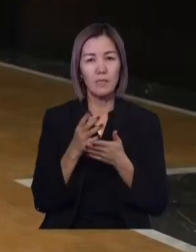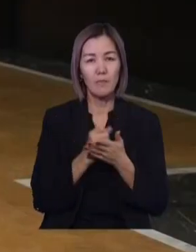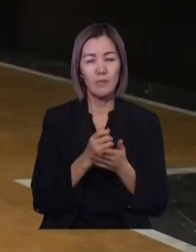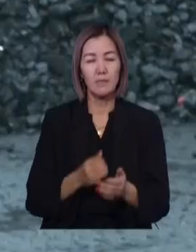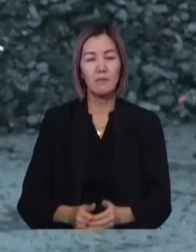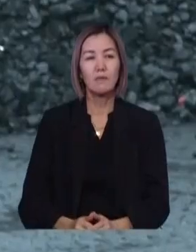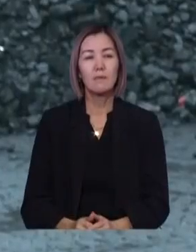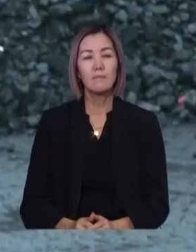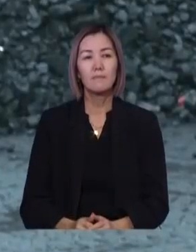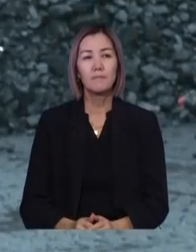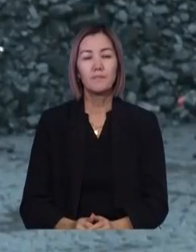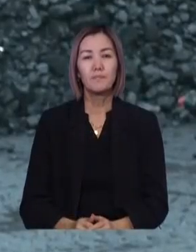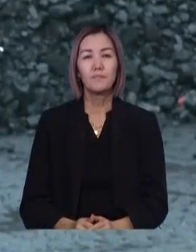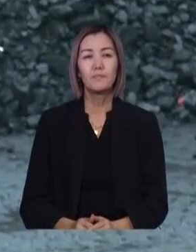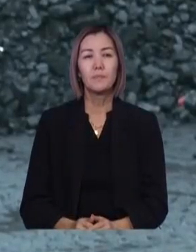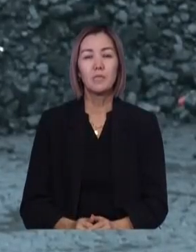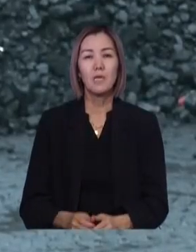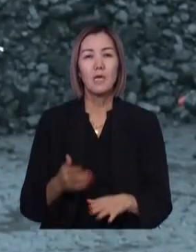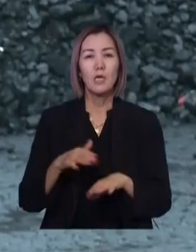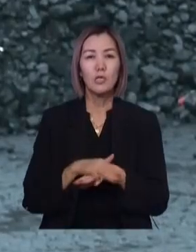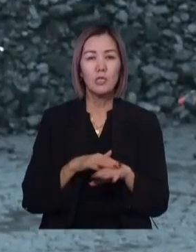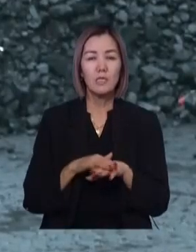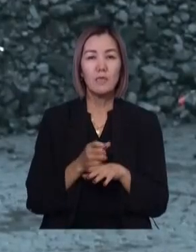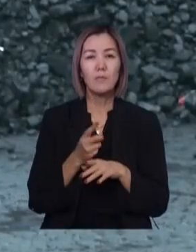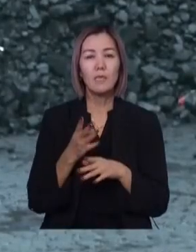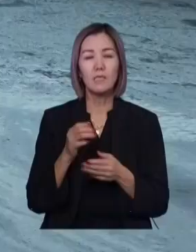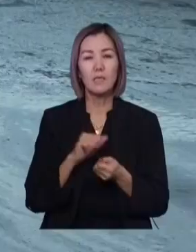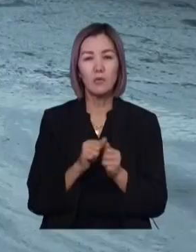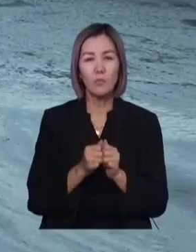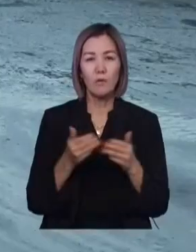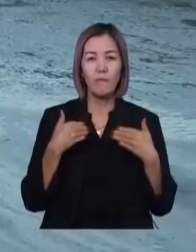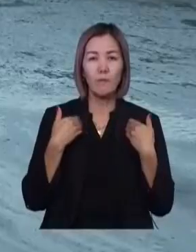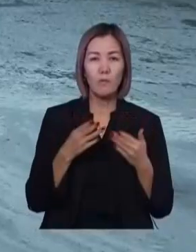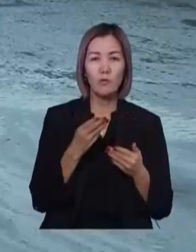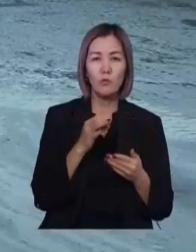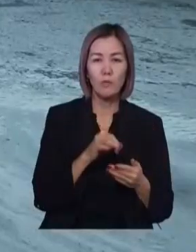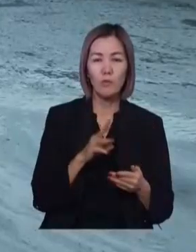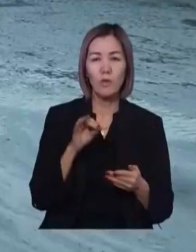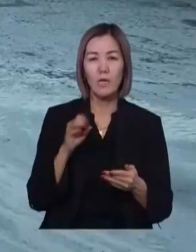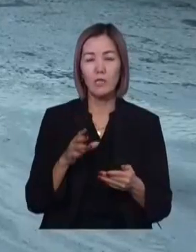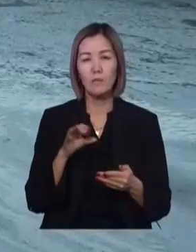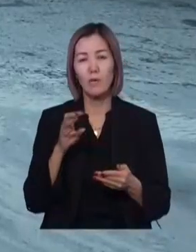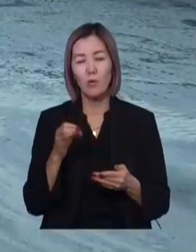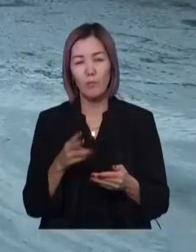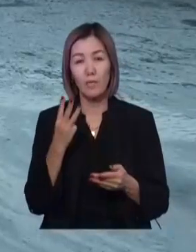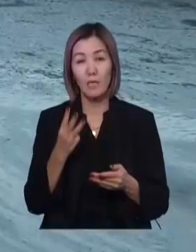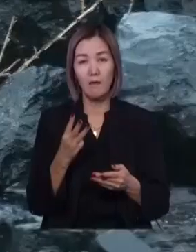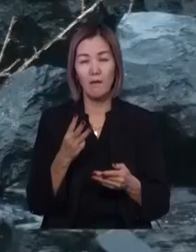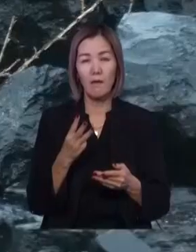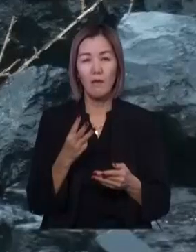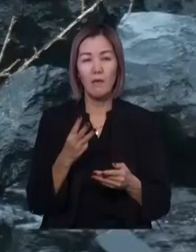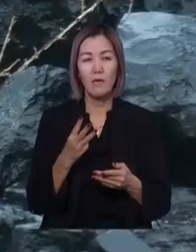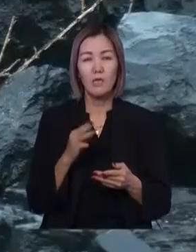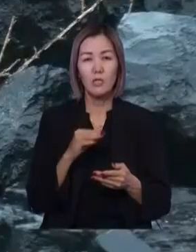топлива. Жителям региона доступно несколько видов твердого топлива – Шубарколь, Харажра и Майкубе. По информации